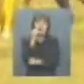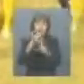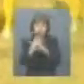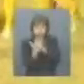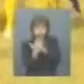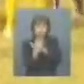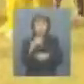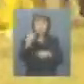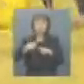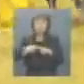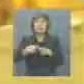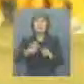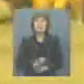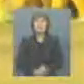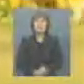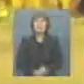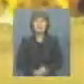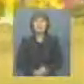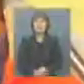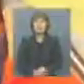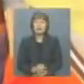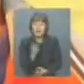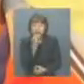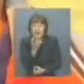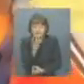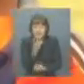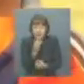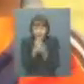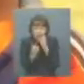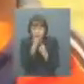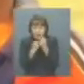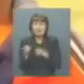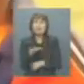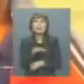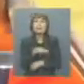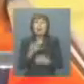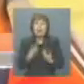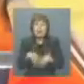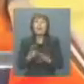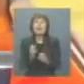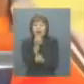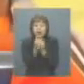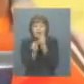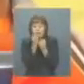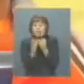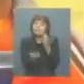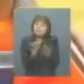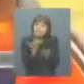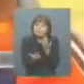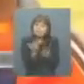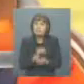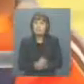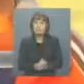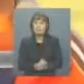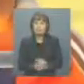าด เรื่องกินเป็นเรื่องปกติของคนอ้วนอยู่แล้วครับต้องปล่อยให้เขากินเต็มที่แต่ว่ามีข้อดีอย่างคนอ้ว